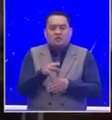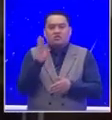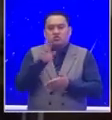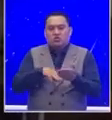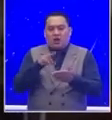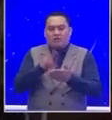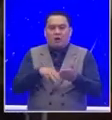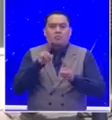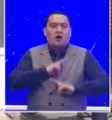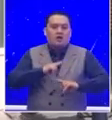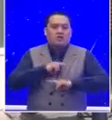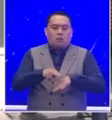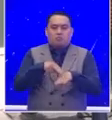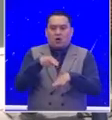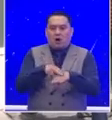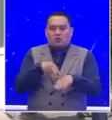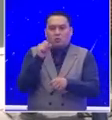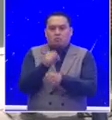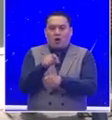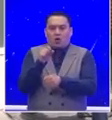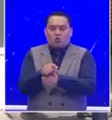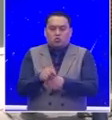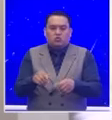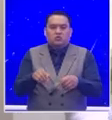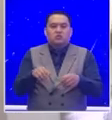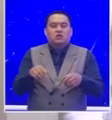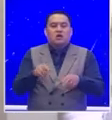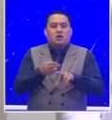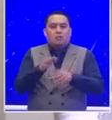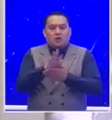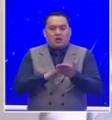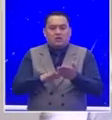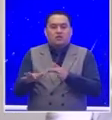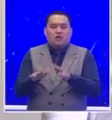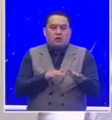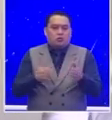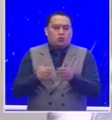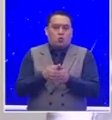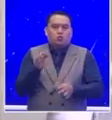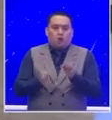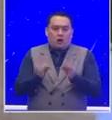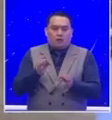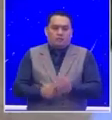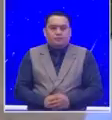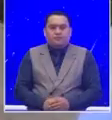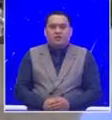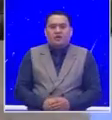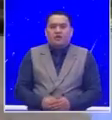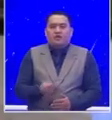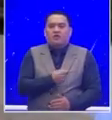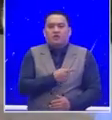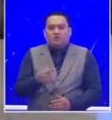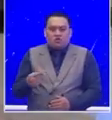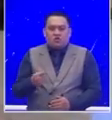Сотрудники полиции сделали предупреждение и поручили пресечь деятельность в дальнейшем. Иначе дело дойдет до суда. В течение вот